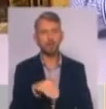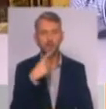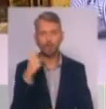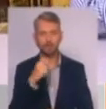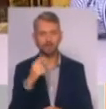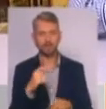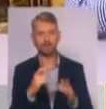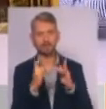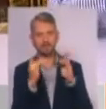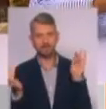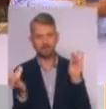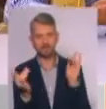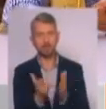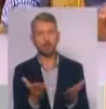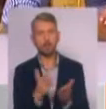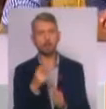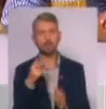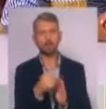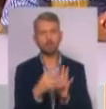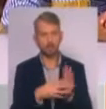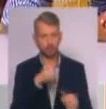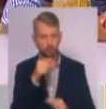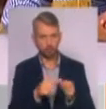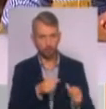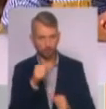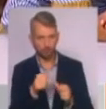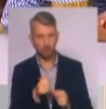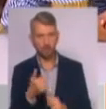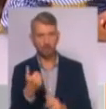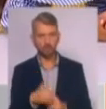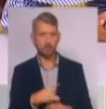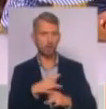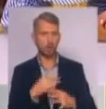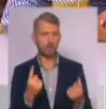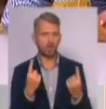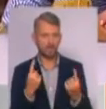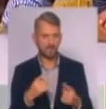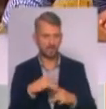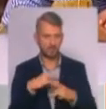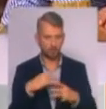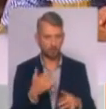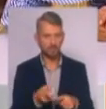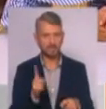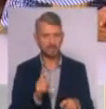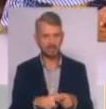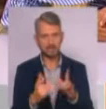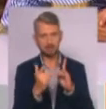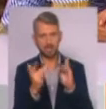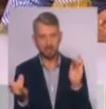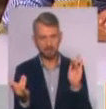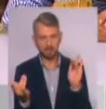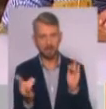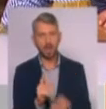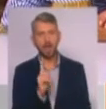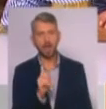Подільсько-Воскресенський міст, якому в 2019 році вже ювілей буде святкувати цей перехід,